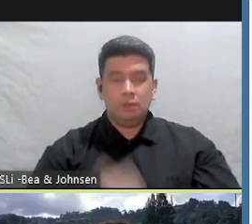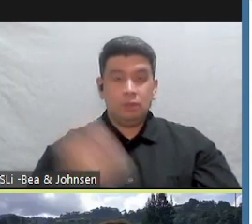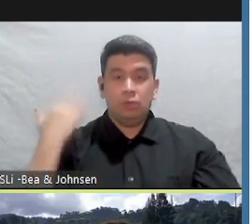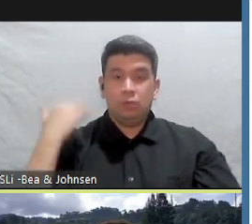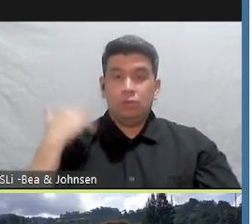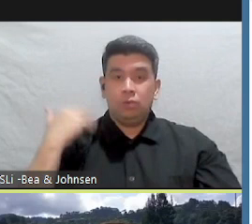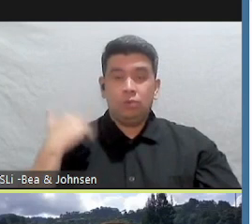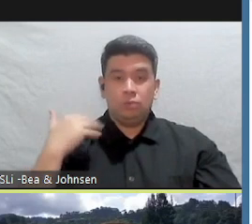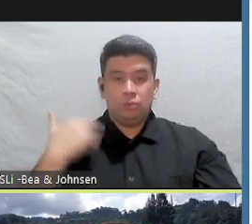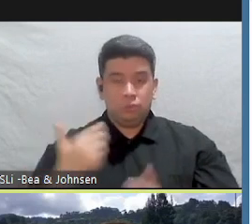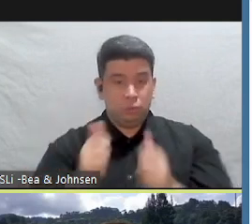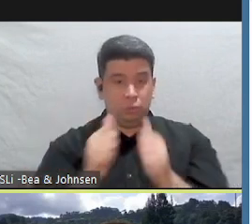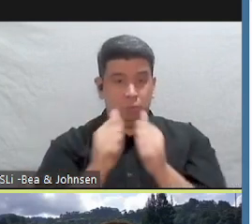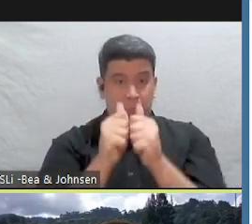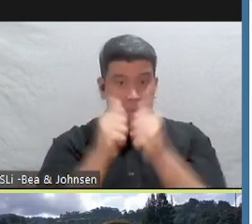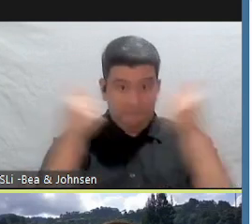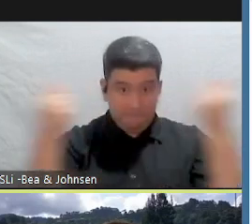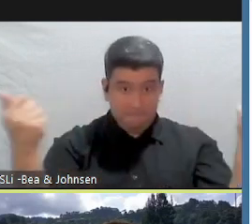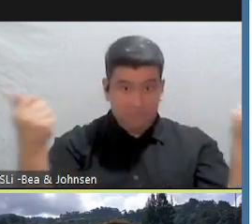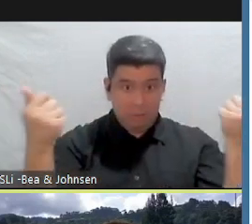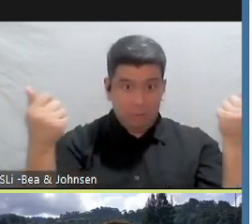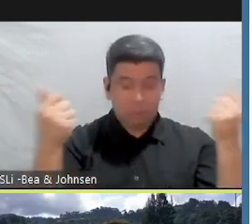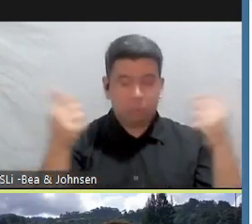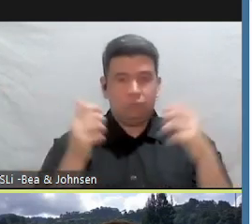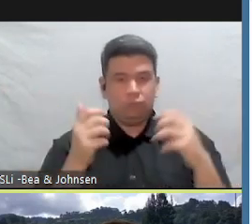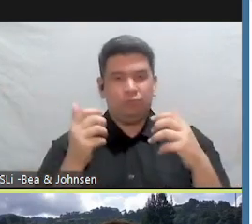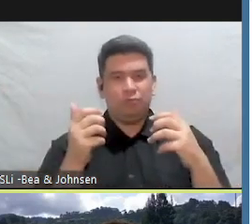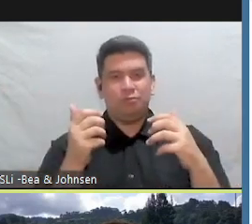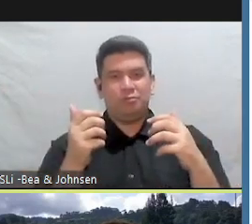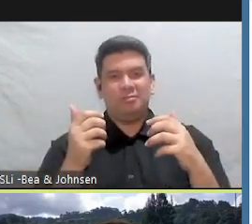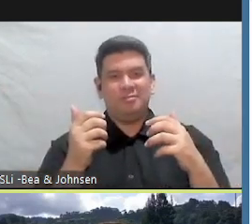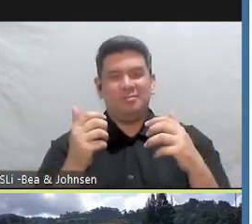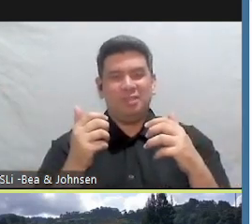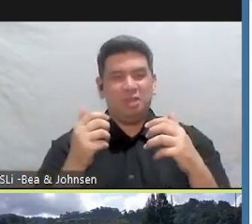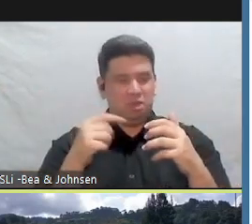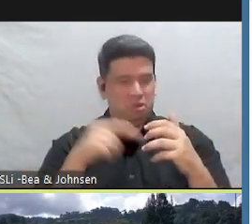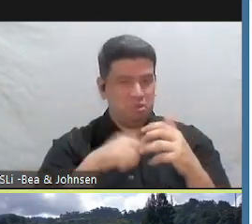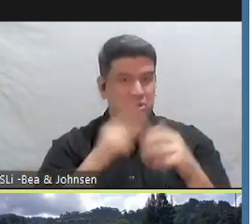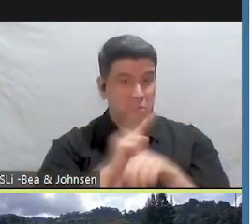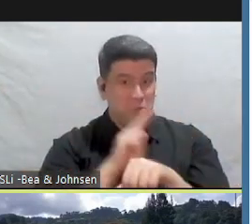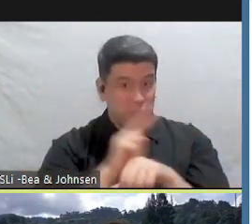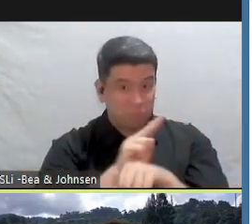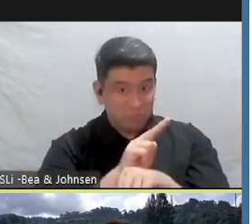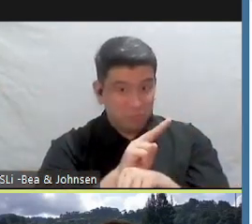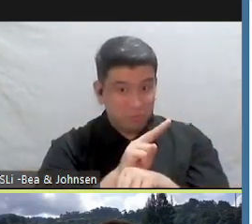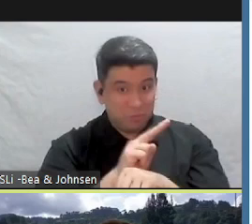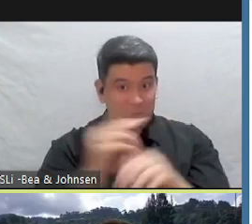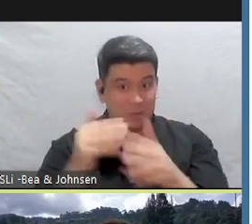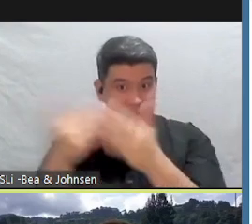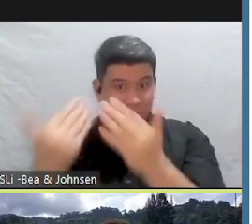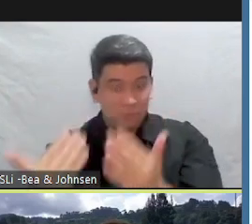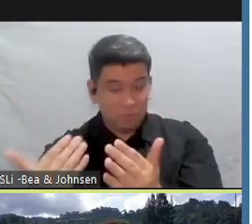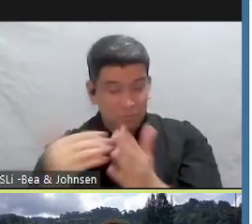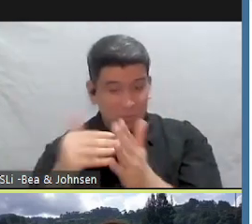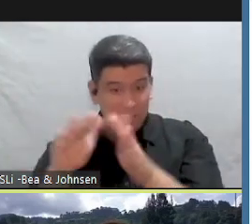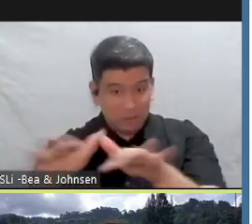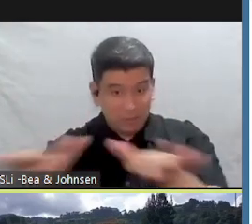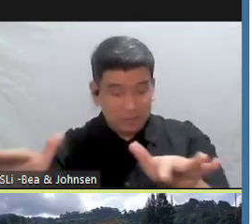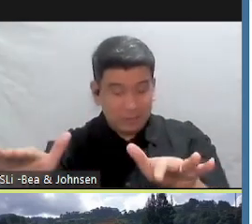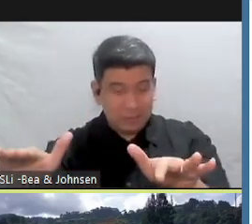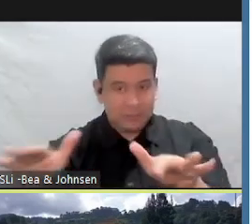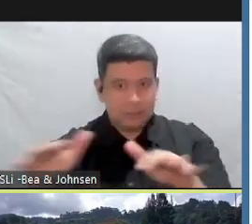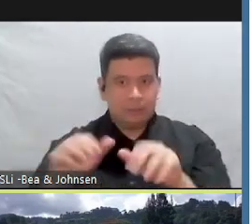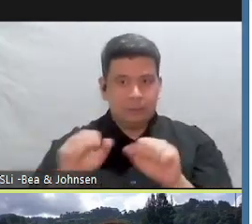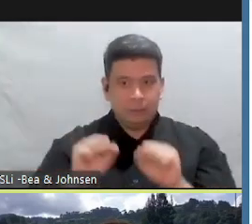kwento, ay nagiging masaya at interactive yung classroom. Nung una, akala nila ang pwede lang gumawa ng mga big books ay yung mga